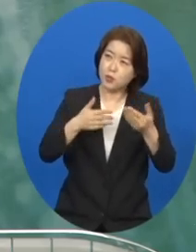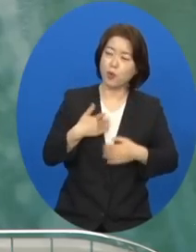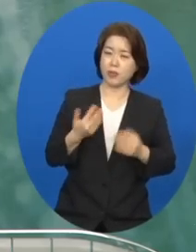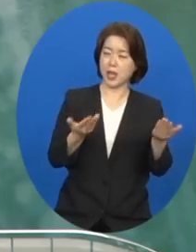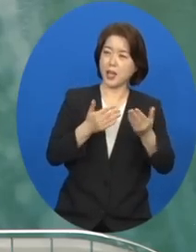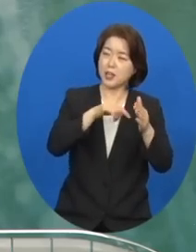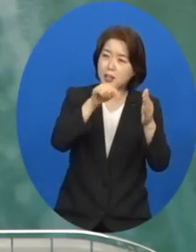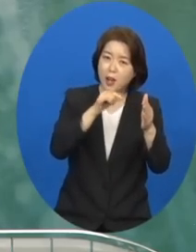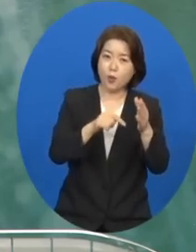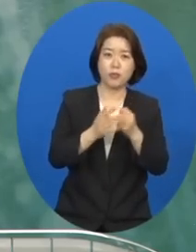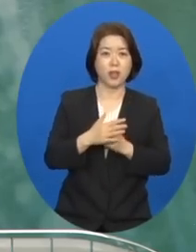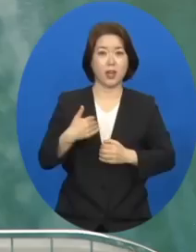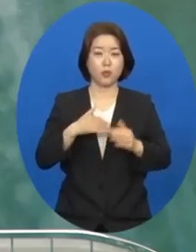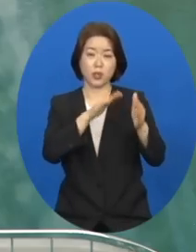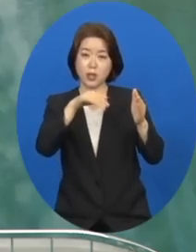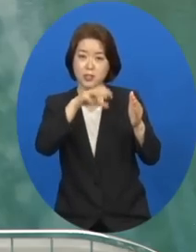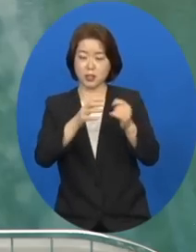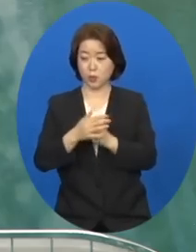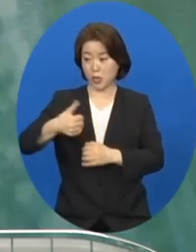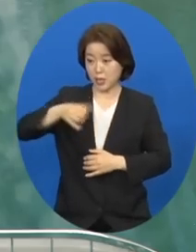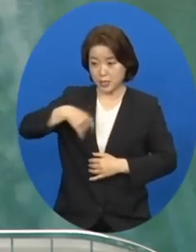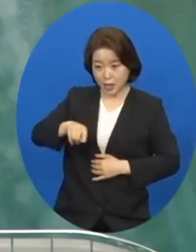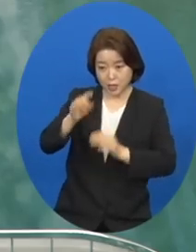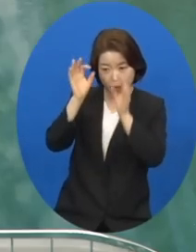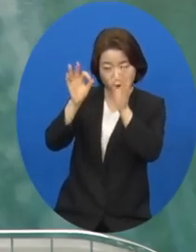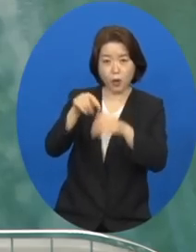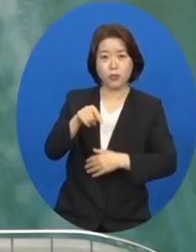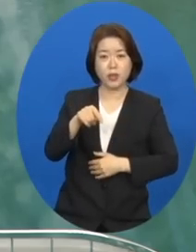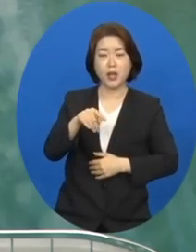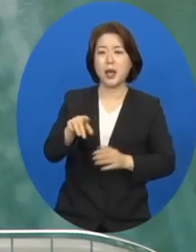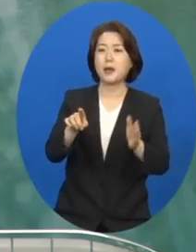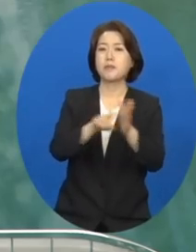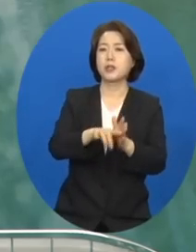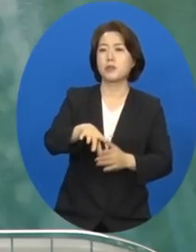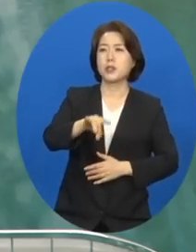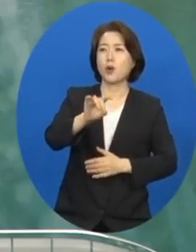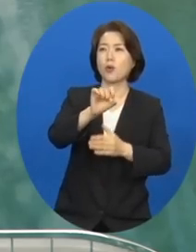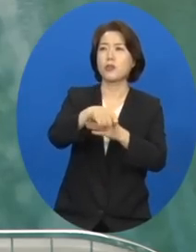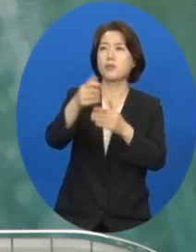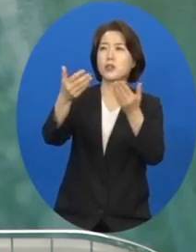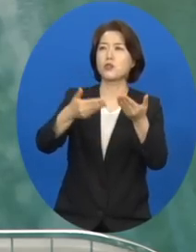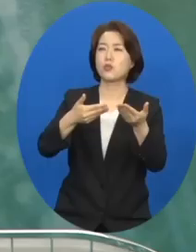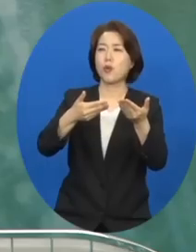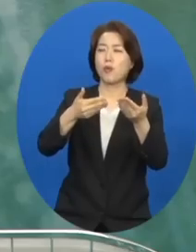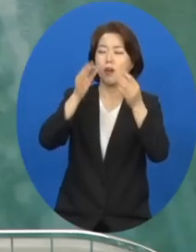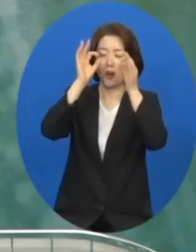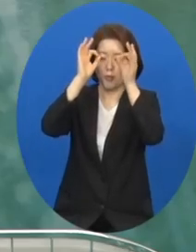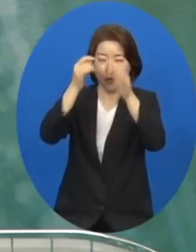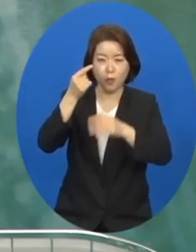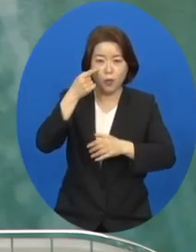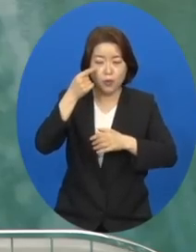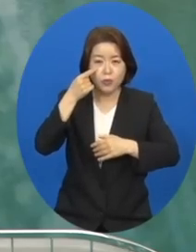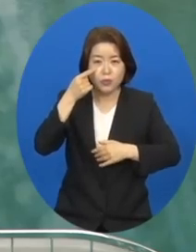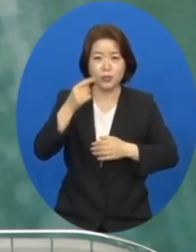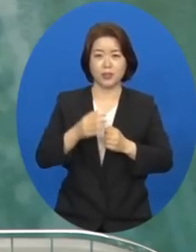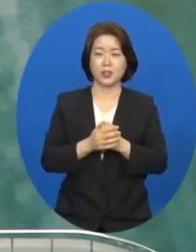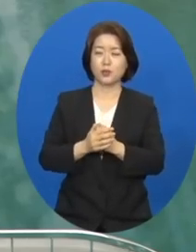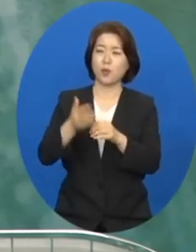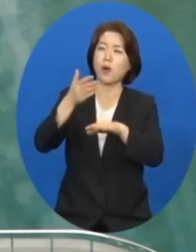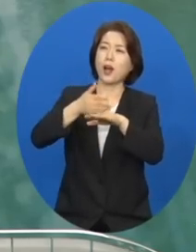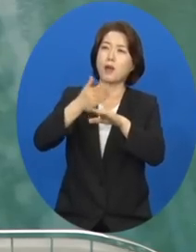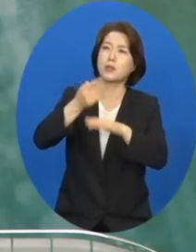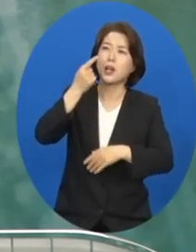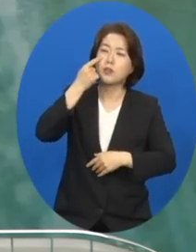가운데 미 우리 가정 가운데 자녀들 가운데 믿음의 첫 열매를 추 적거나 그것을 보는 눈 그리고 게 감사하는 눈이